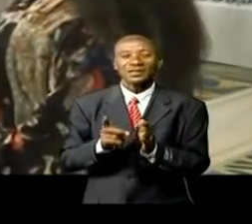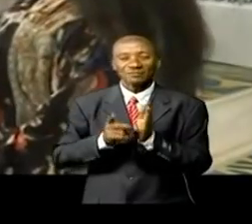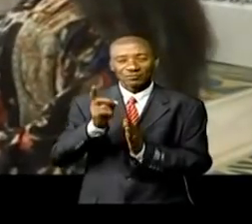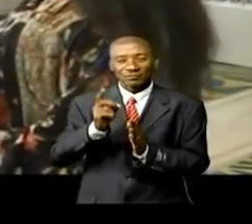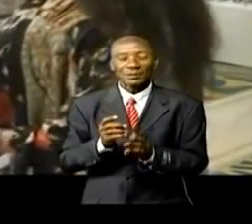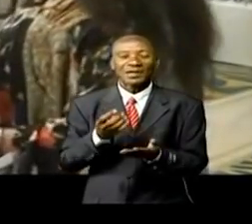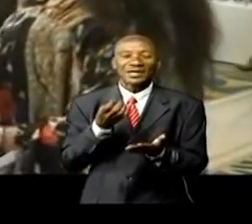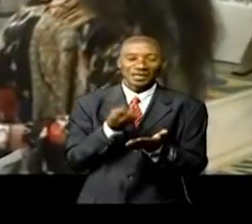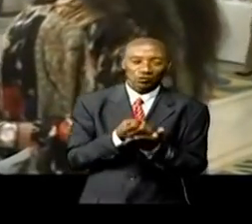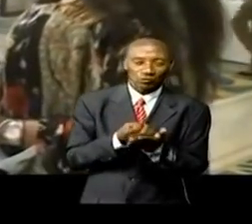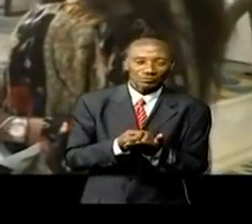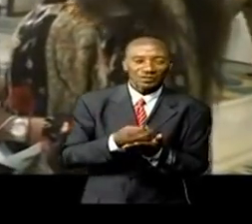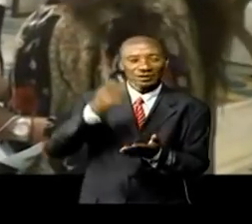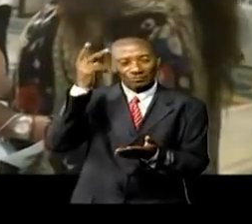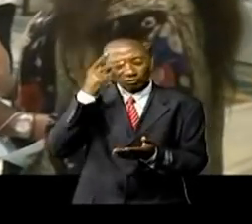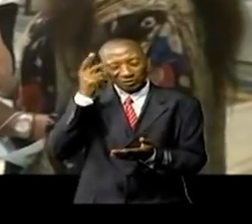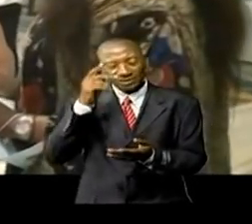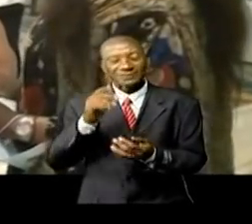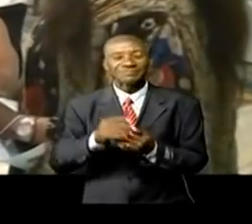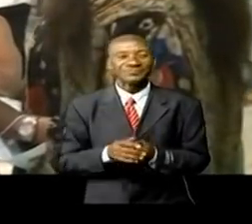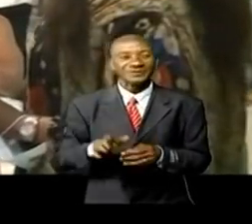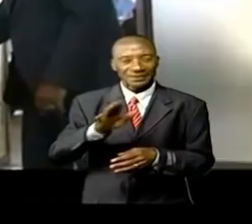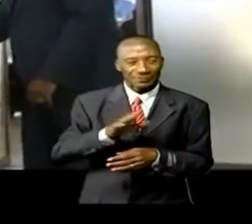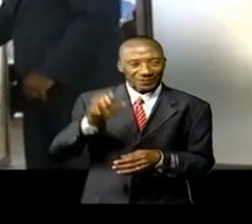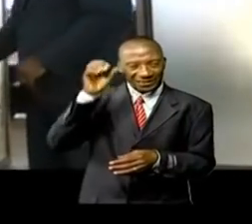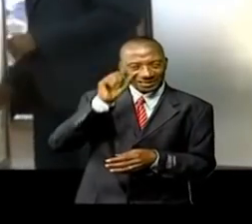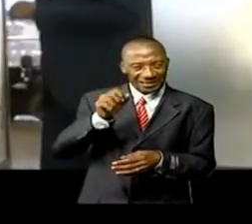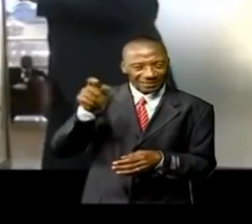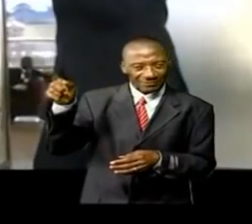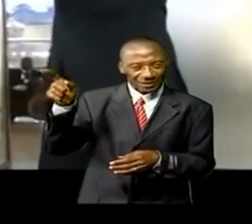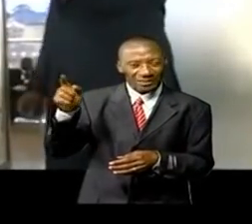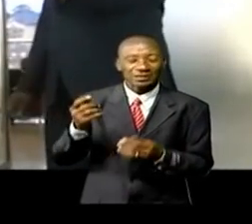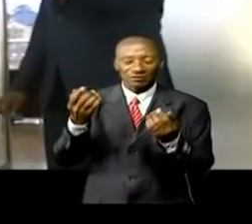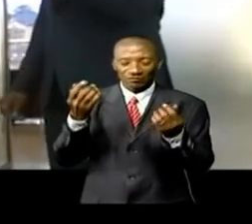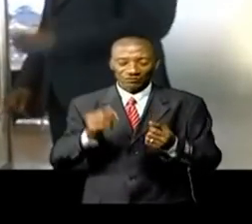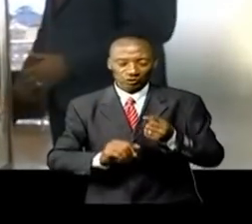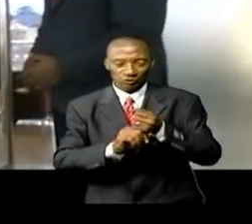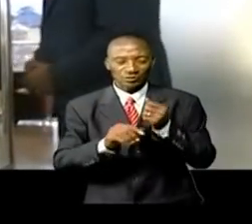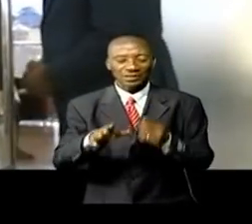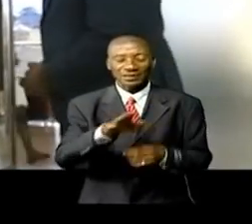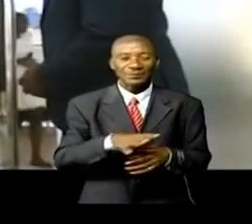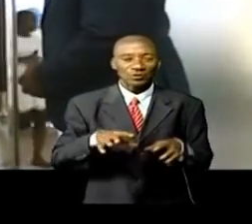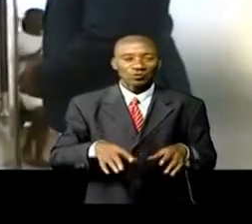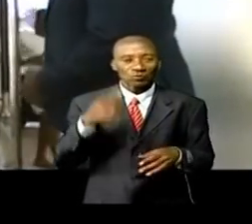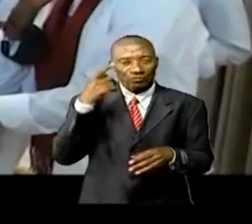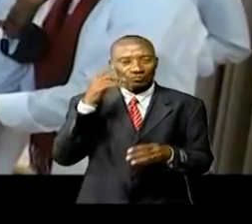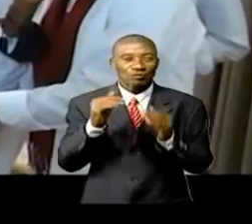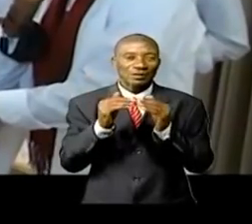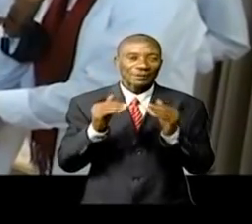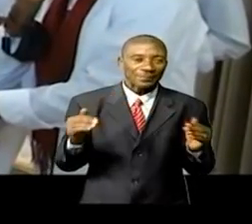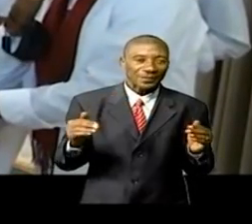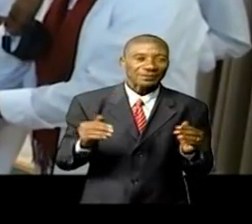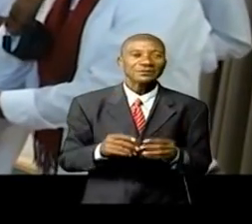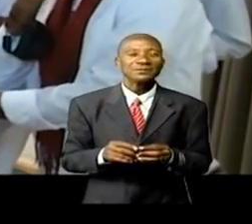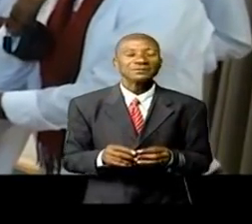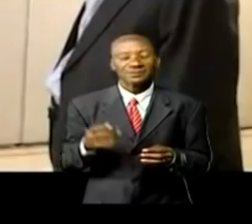ainsi que la Serbie soutient la RDC sur la voie de la paix et dans d'autres domaines tels que la science et la culture. Pour terminer,